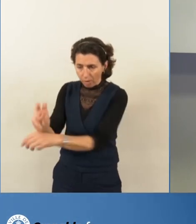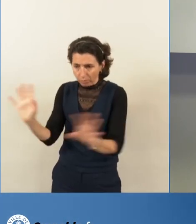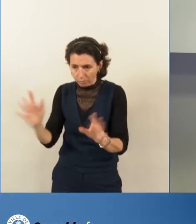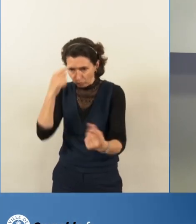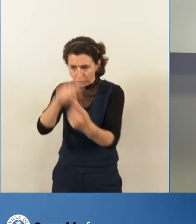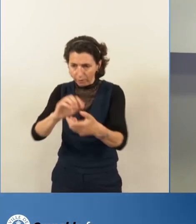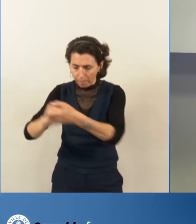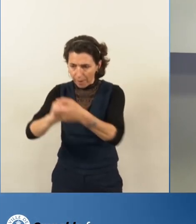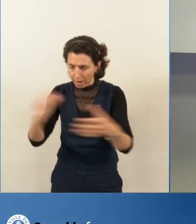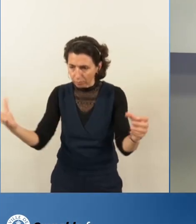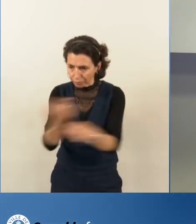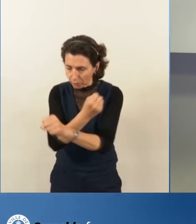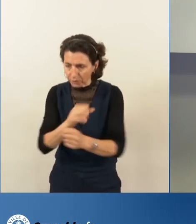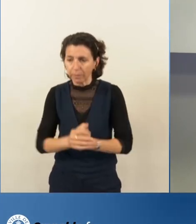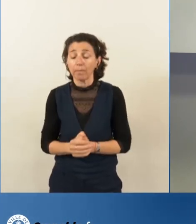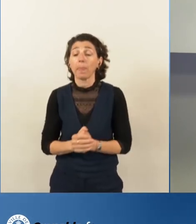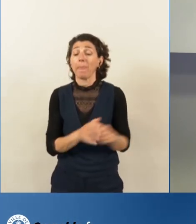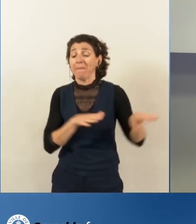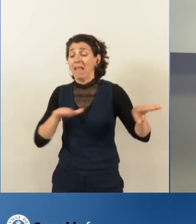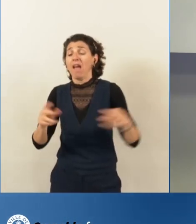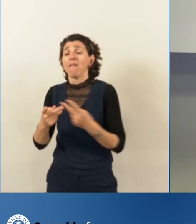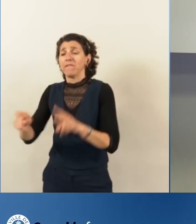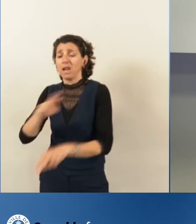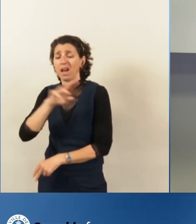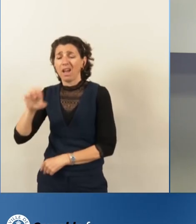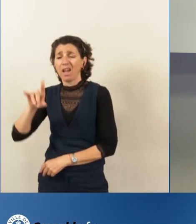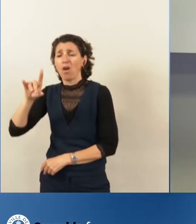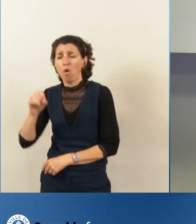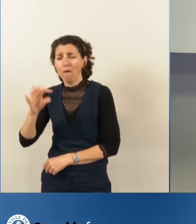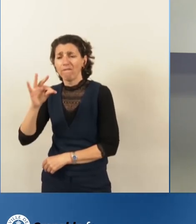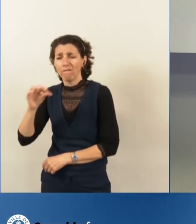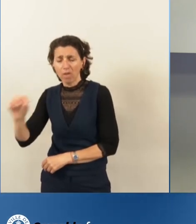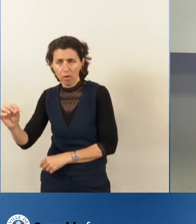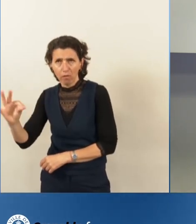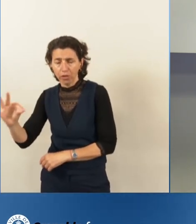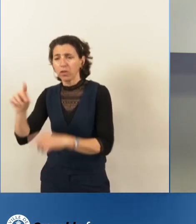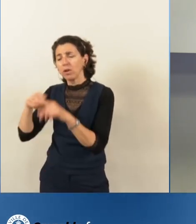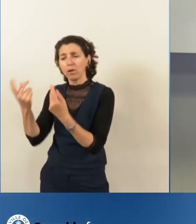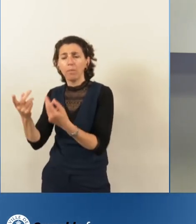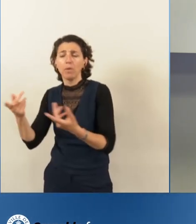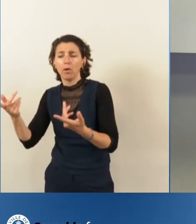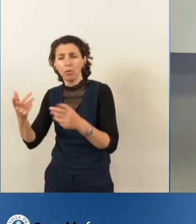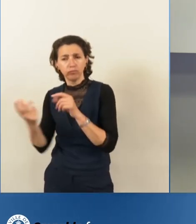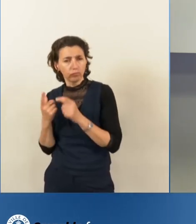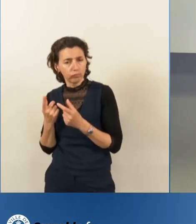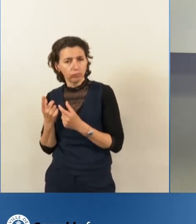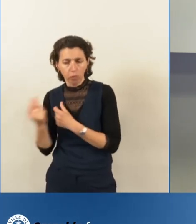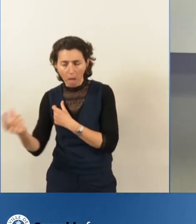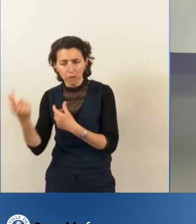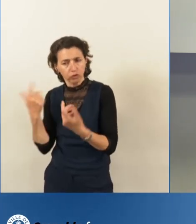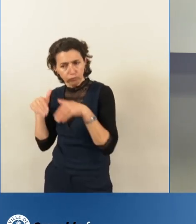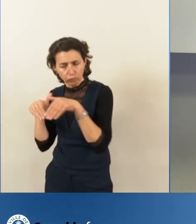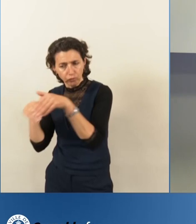jumelage avec rayovot qui se limite pour la partie institutionnelle à des échanges de courriers réguliers